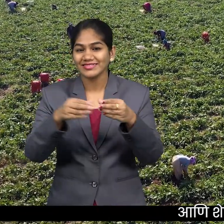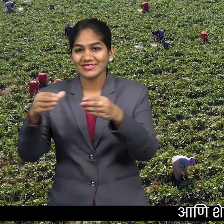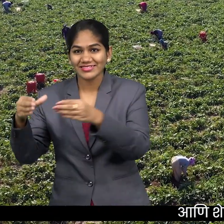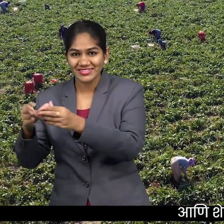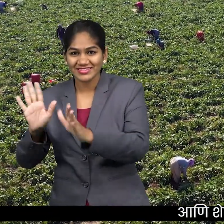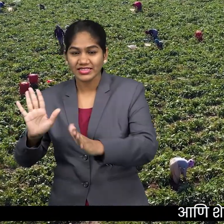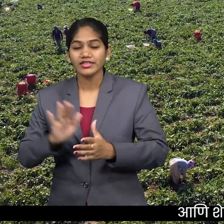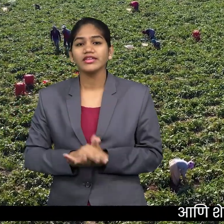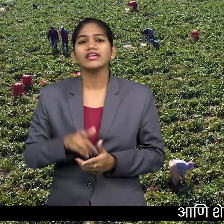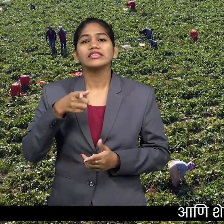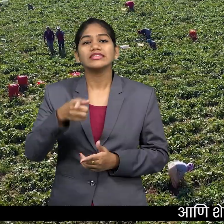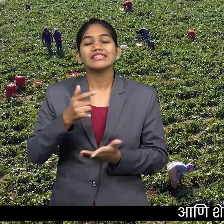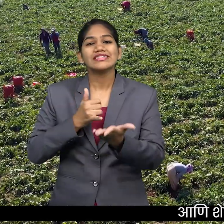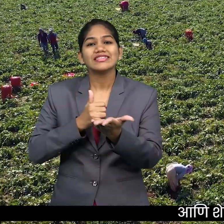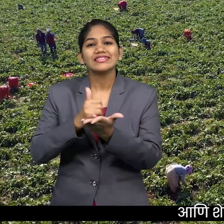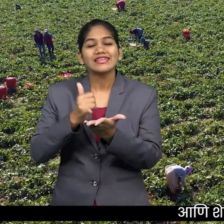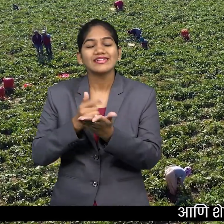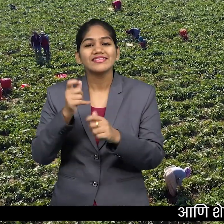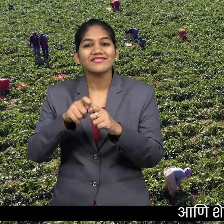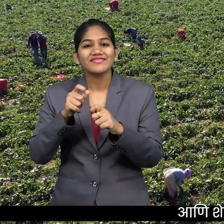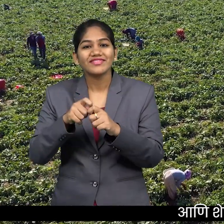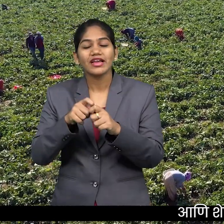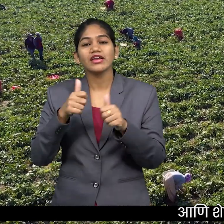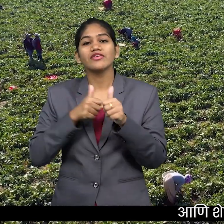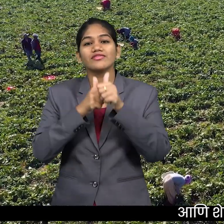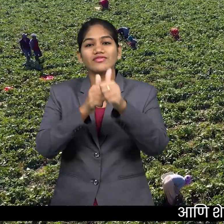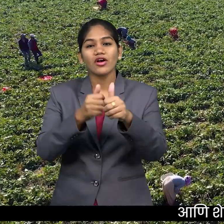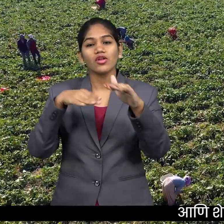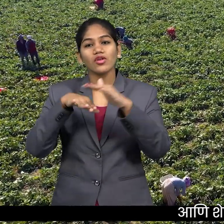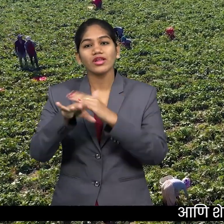आणि शेतीचे नमुने सुरू झाले.